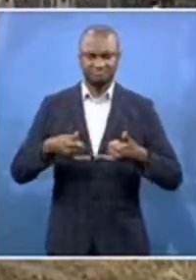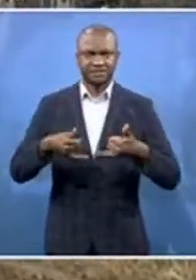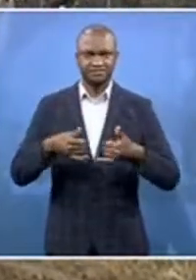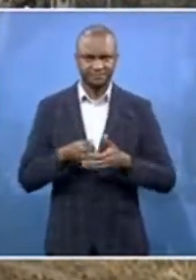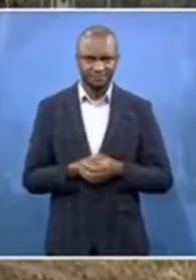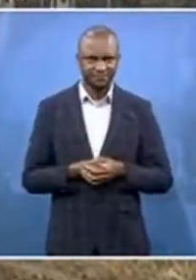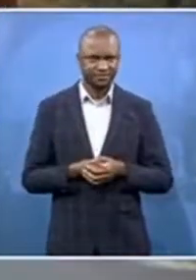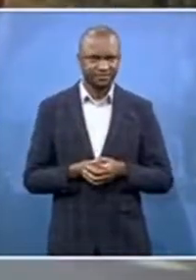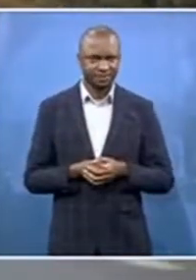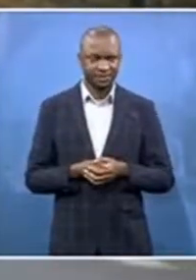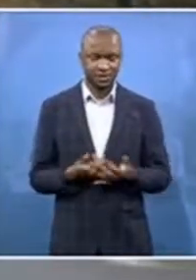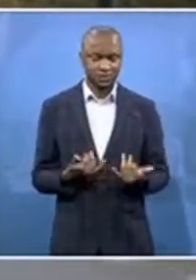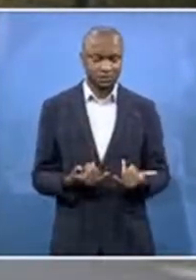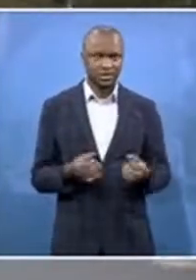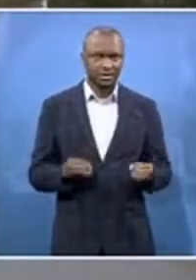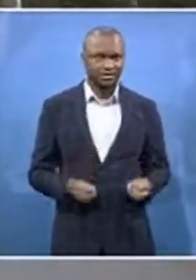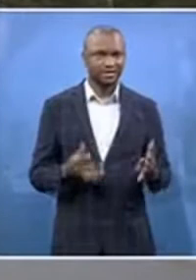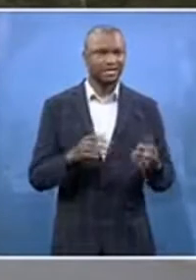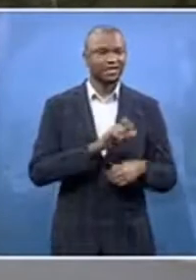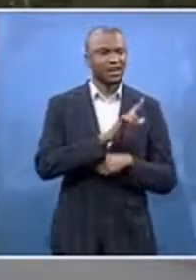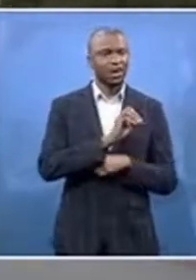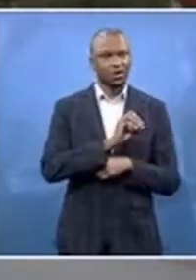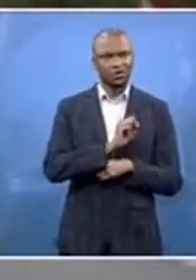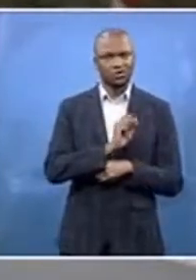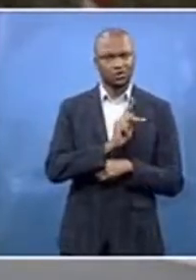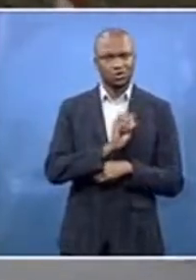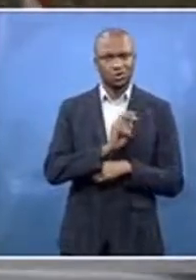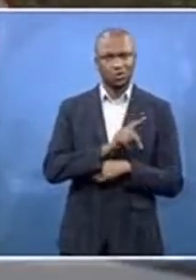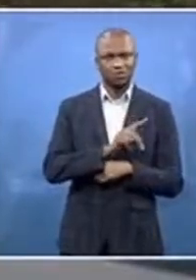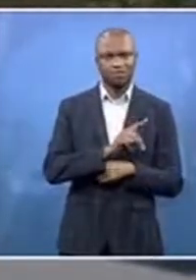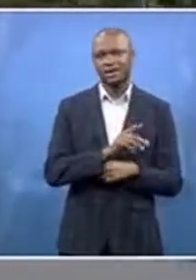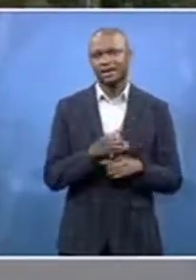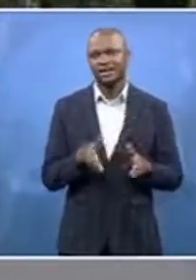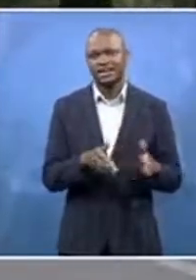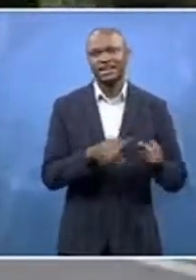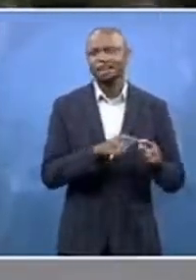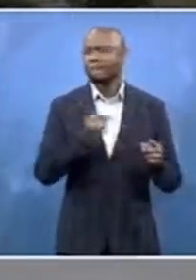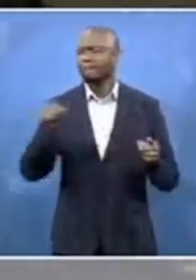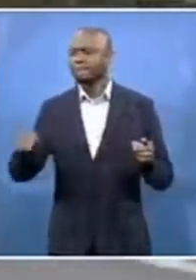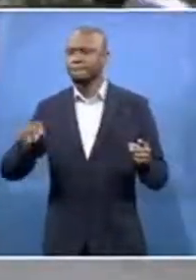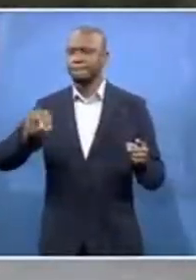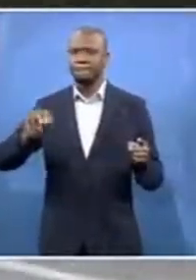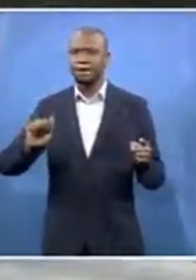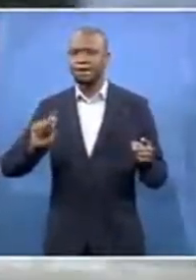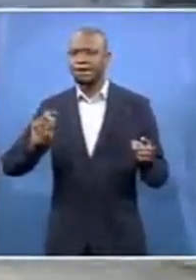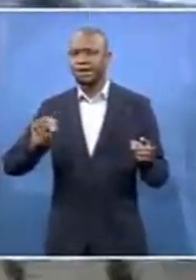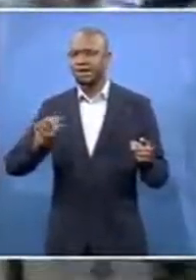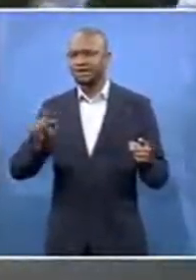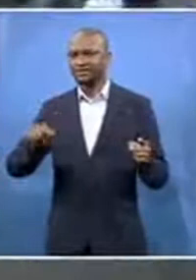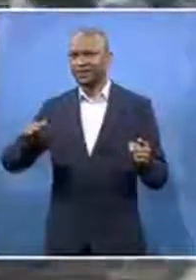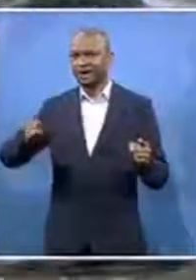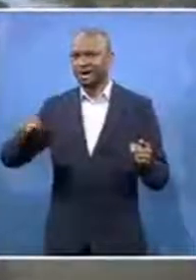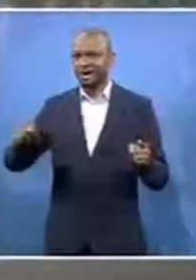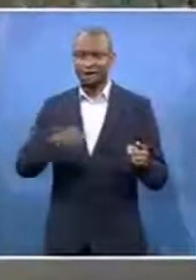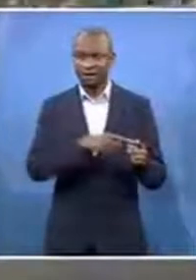bekusigaba sekuqala sisuka e-Los Cop Dam kuyiwa emanzana lekulibanga lelingu 200 kilometers try to go for a few